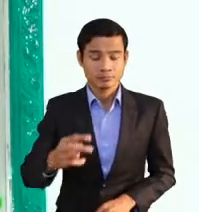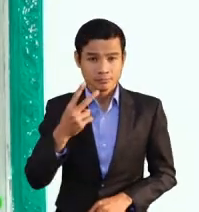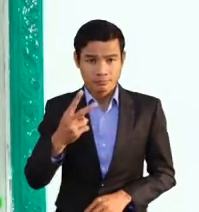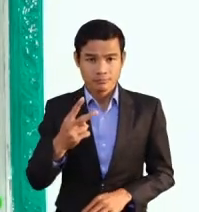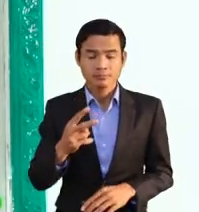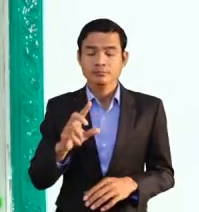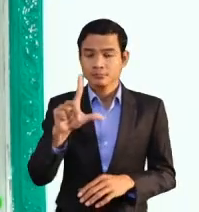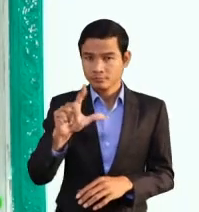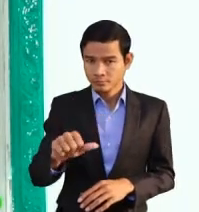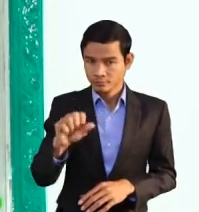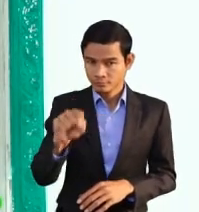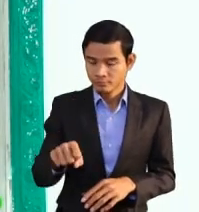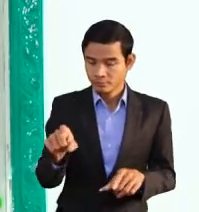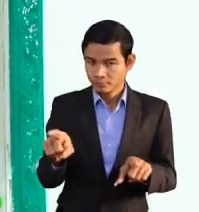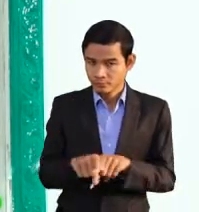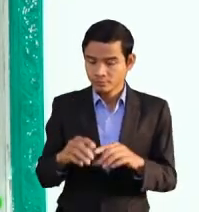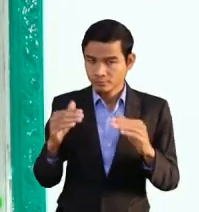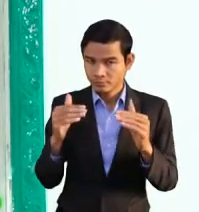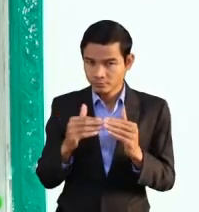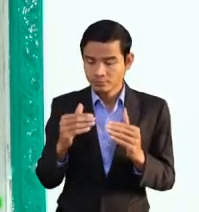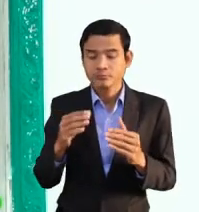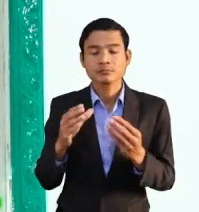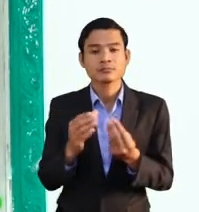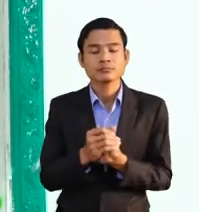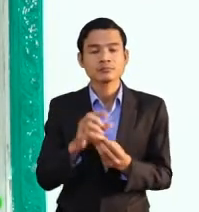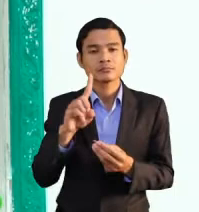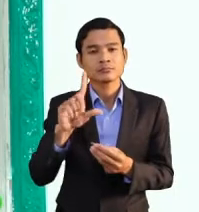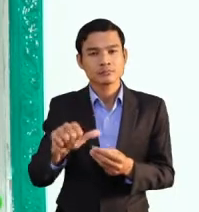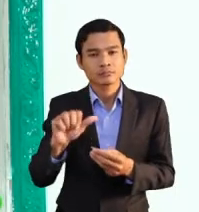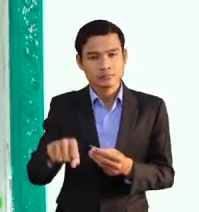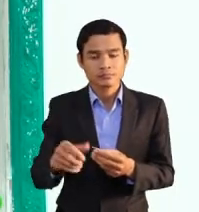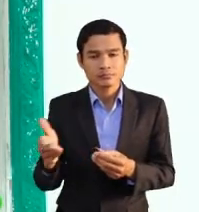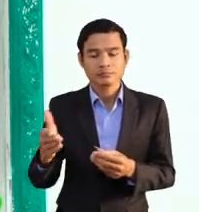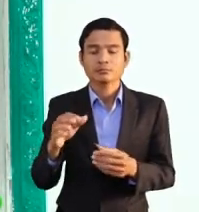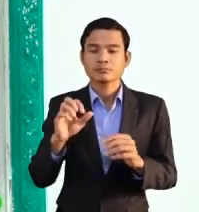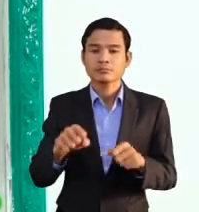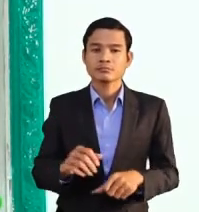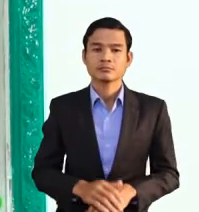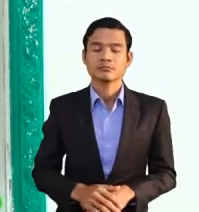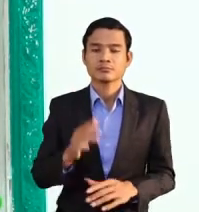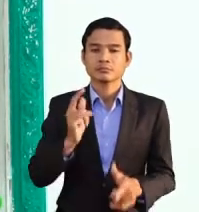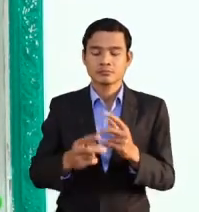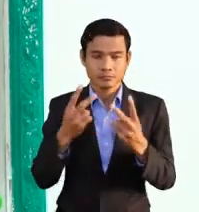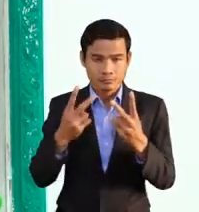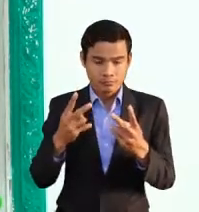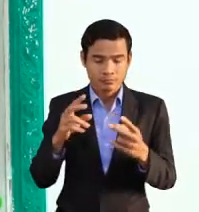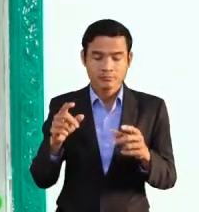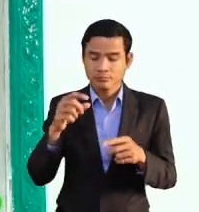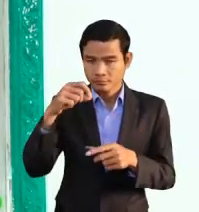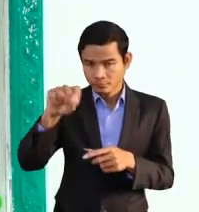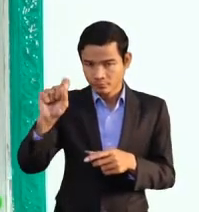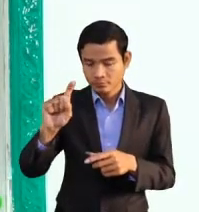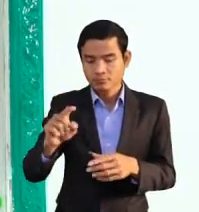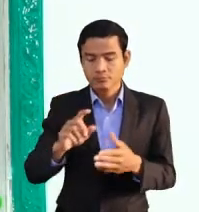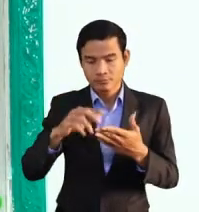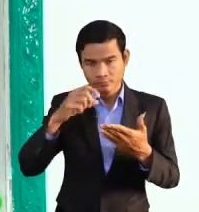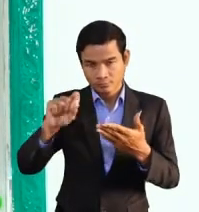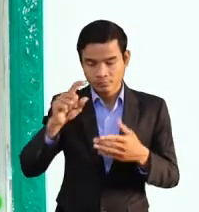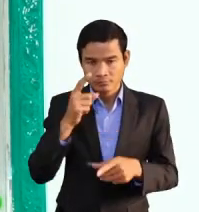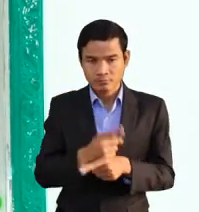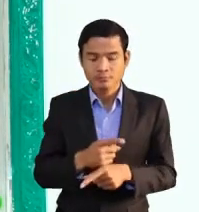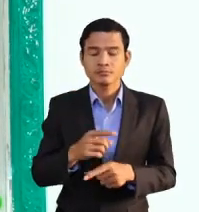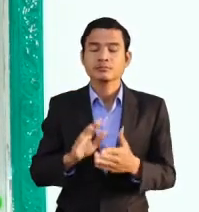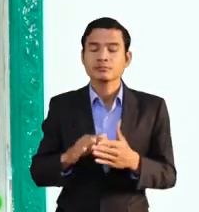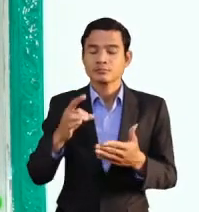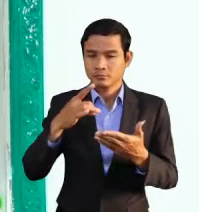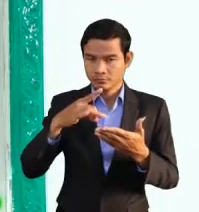rồi đã con. Khơi chùm luôn mà rồi á. Chà là ọ bà khơi con kì mà. Chà bà trời hái con đặt phần